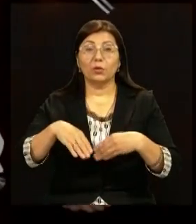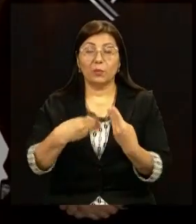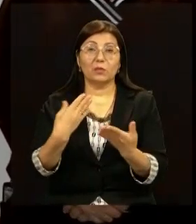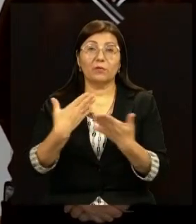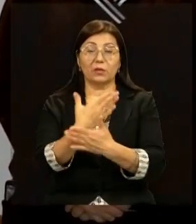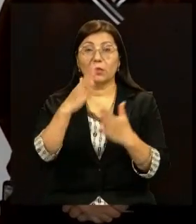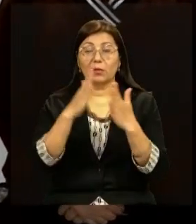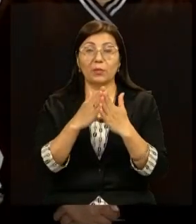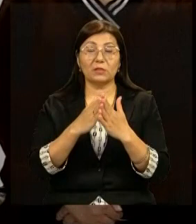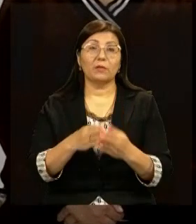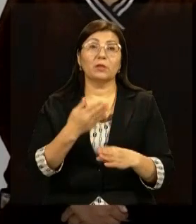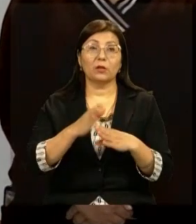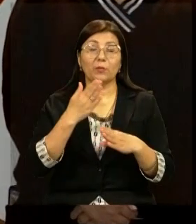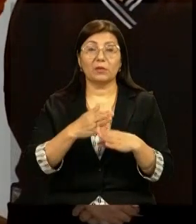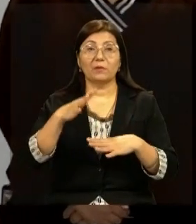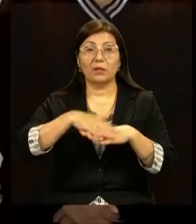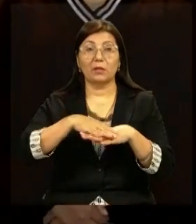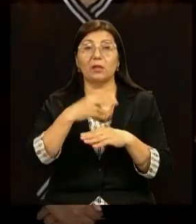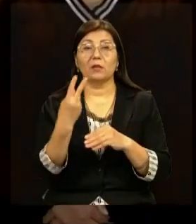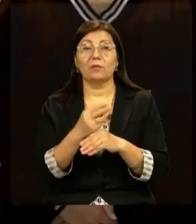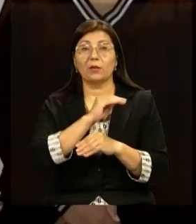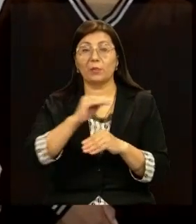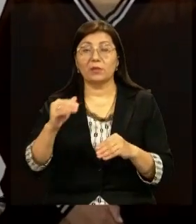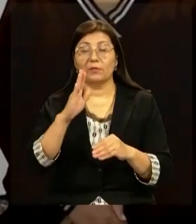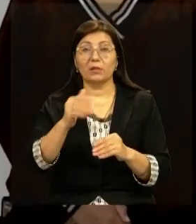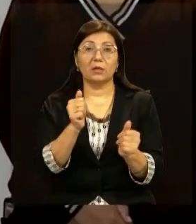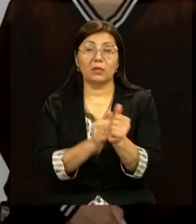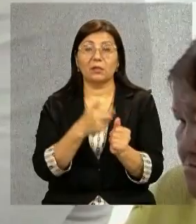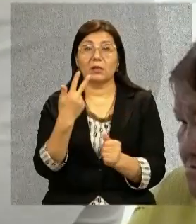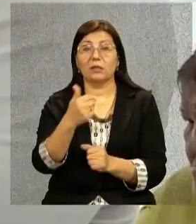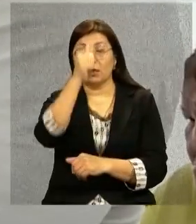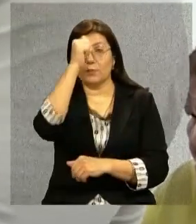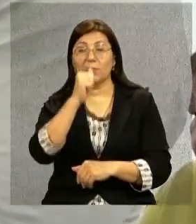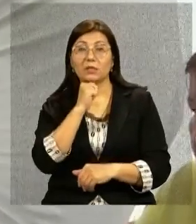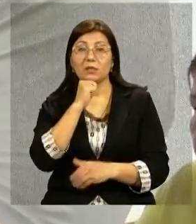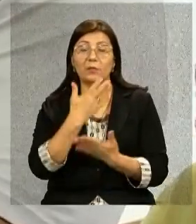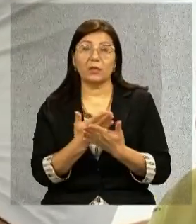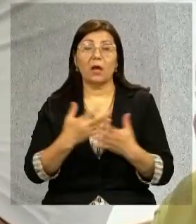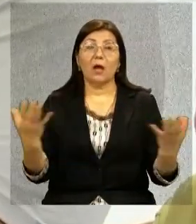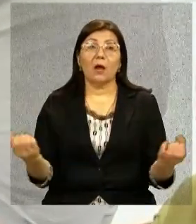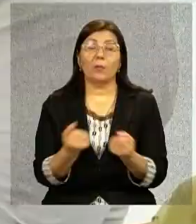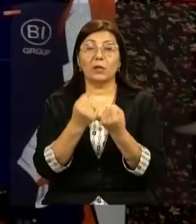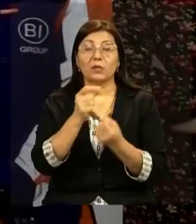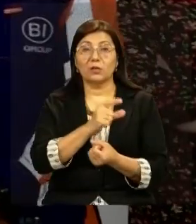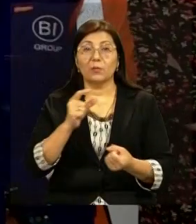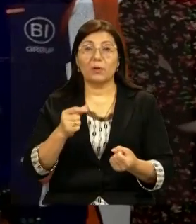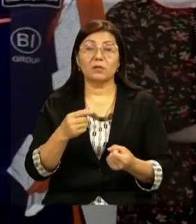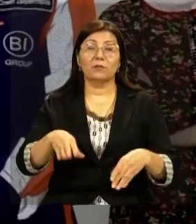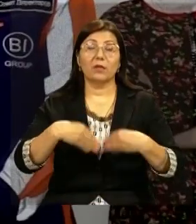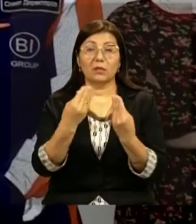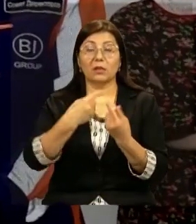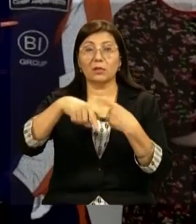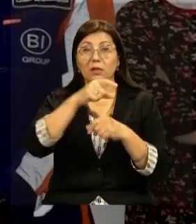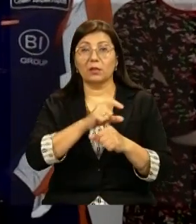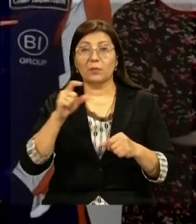жилье. Что касается кредитов, то банки второго уровня предоставили каникулы на 3 месяца. Отметим, что поддержку пострадавшим оказывает крупный бизнес. На возведение